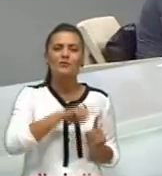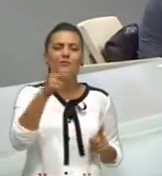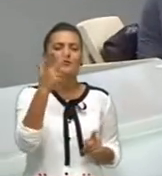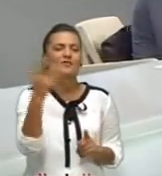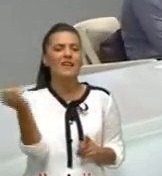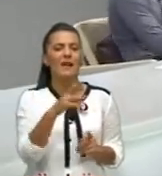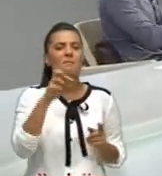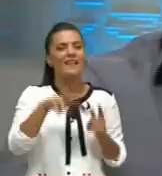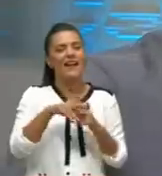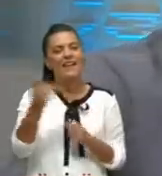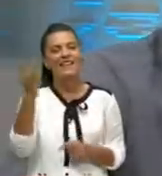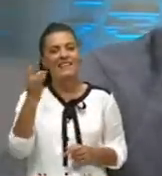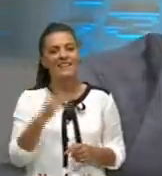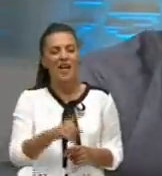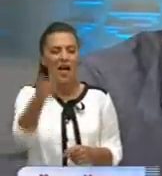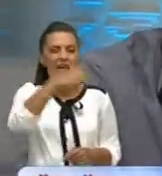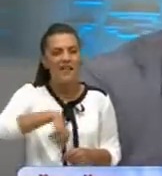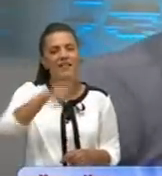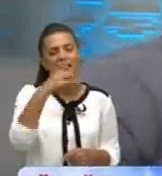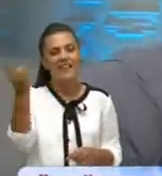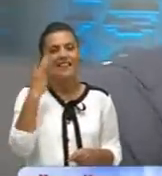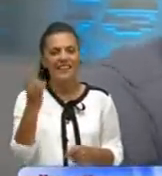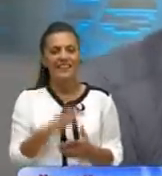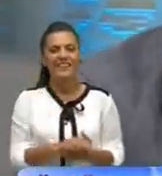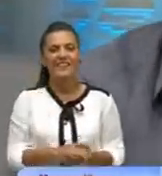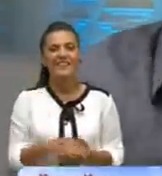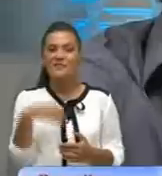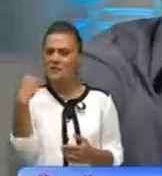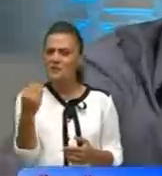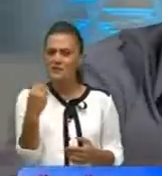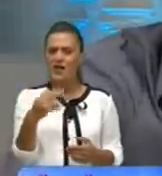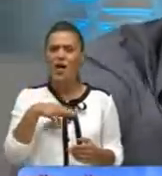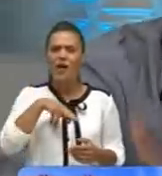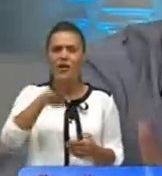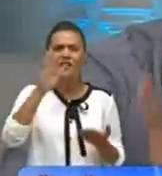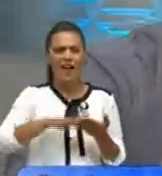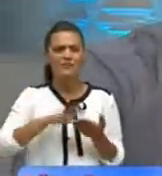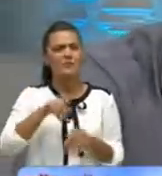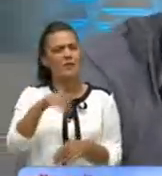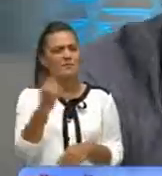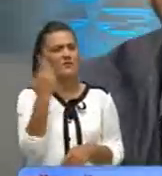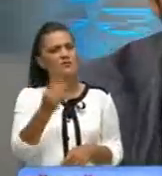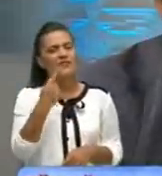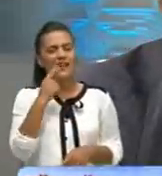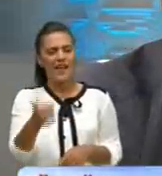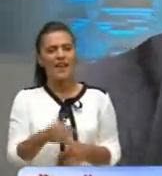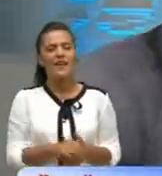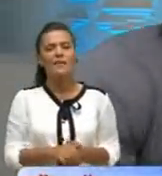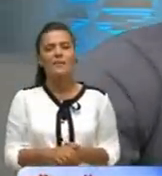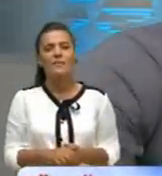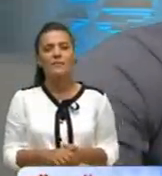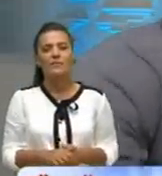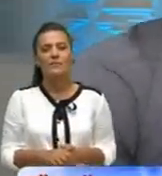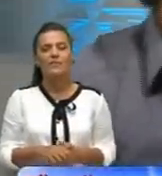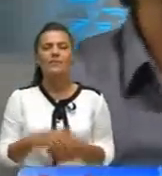kere döndüre dinledi ki onu ben yapıyorum hakikaten. Zevkle. Hakikaten yol arkadaşlığı böyle bir şey olsa gerek. Teşekkür